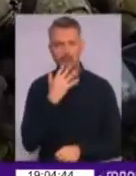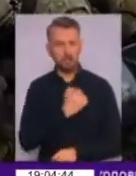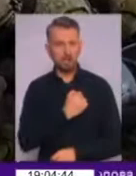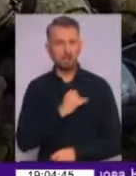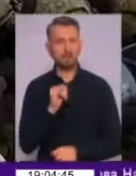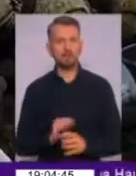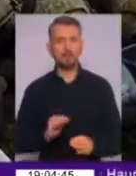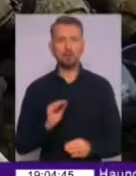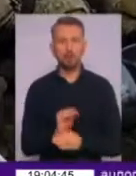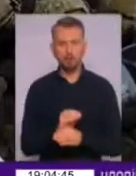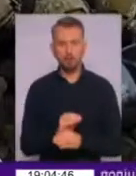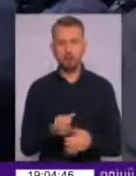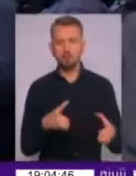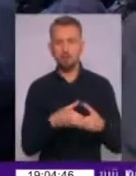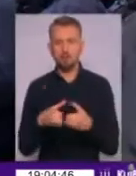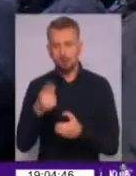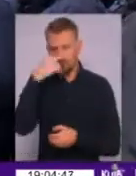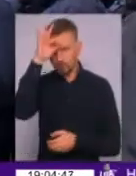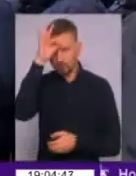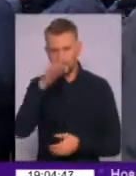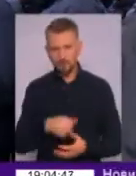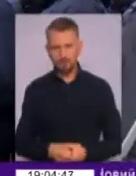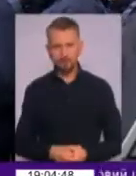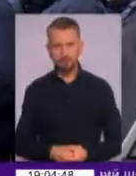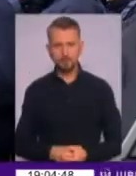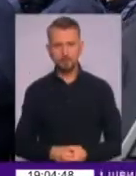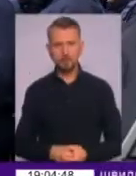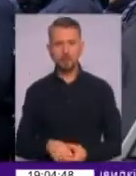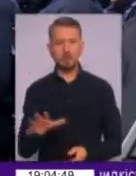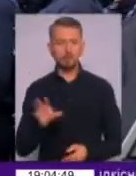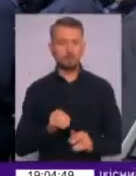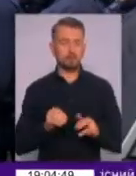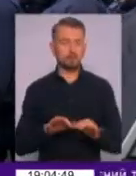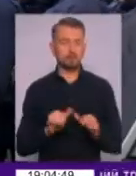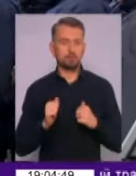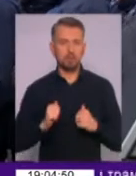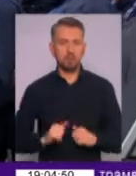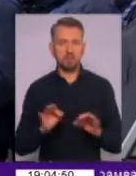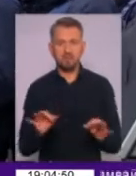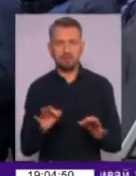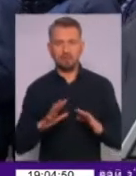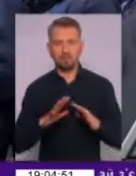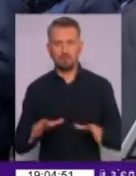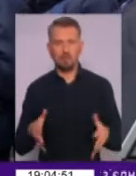і додаткових патрулів поліції. Пройшло все спокійно. Ніяких не було ні